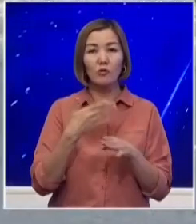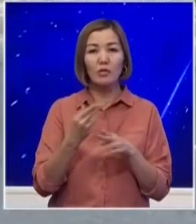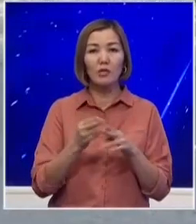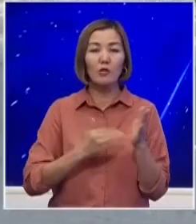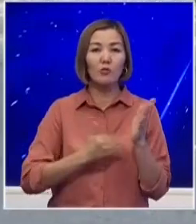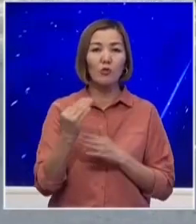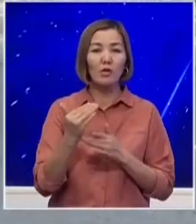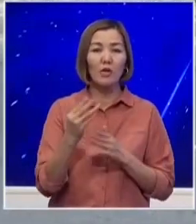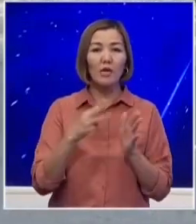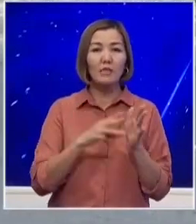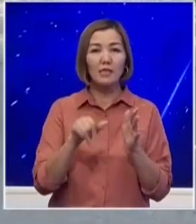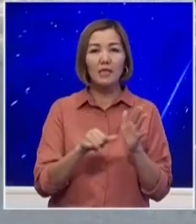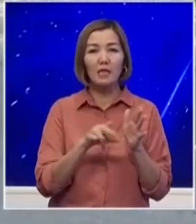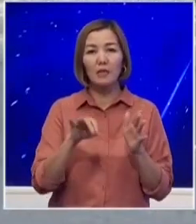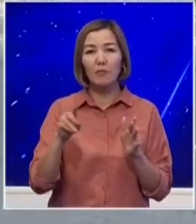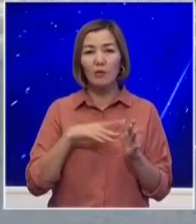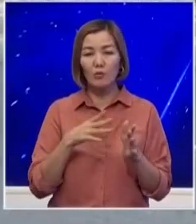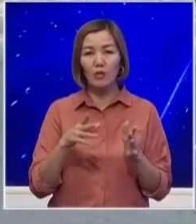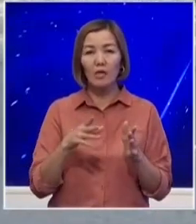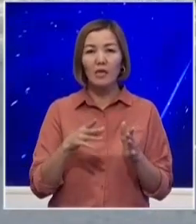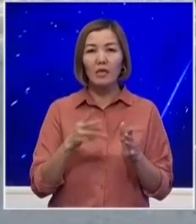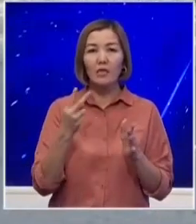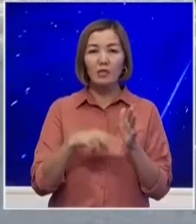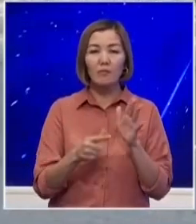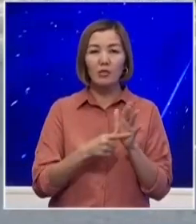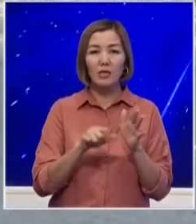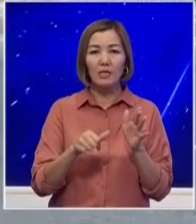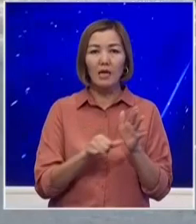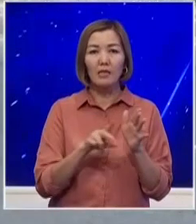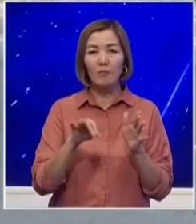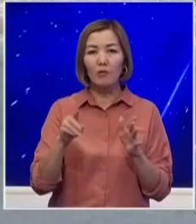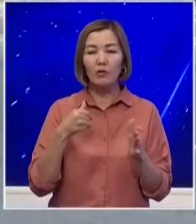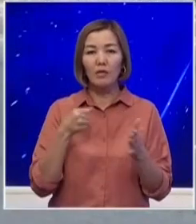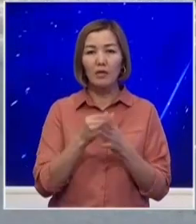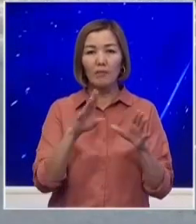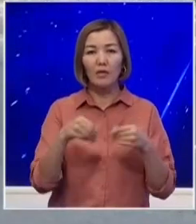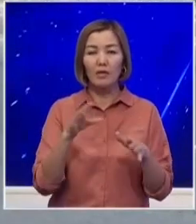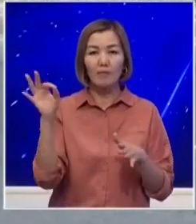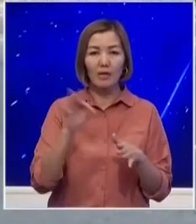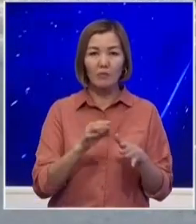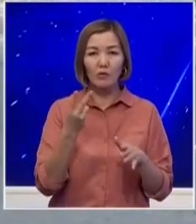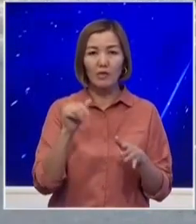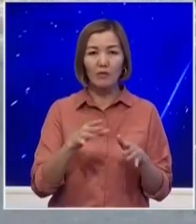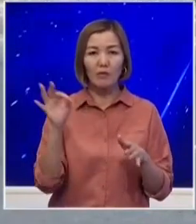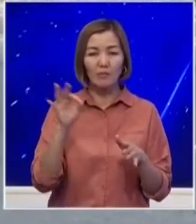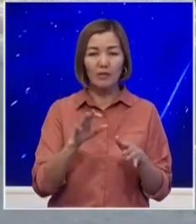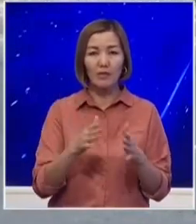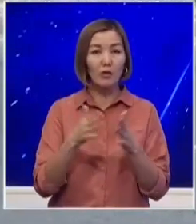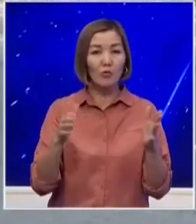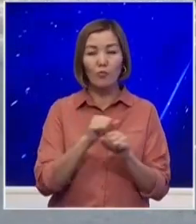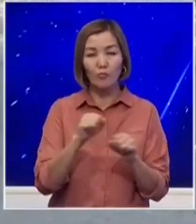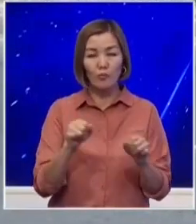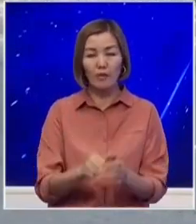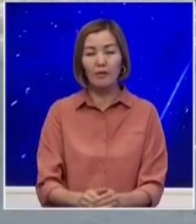көлемі 8,6 миллион теңге, ал кооперативтерге 27,6 миллион теңге беріледі. Пайыздық мөлшерлеме 2,5%-тен аспайды.